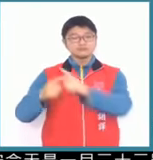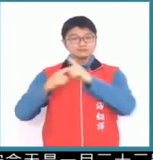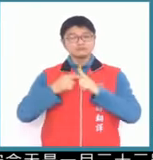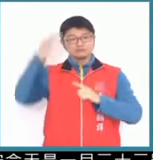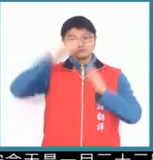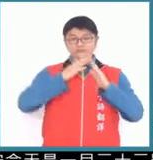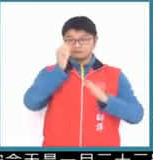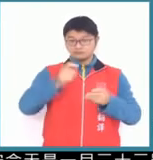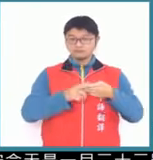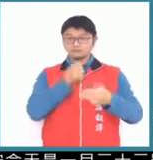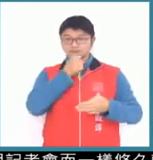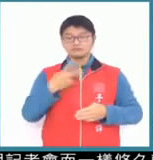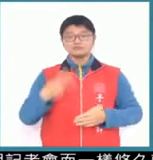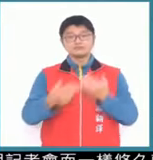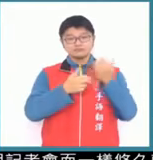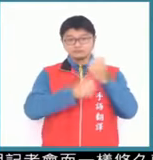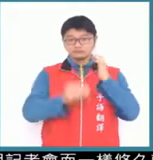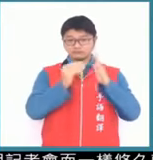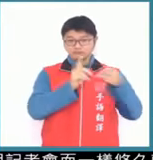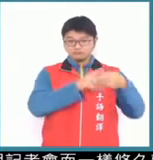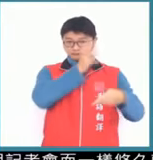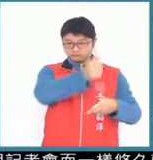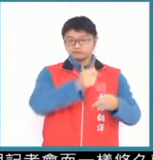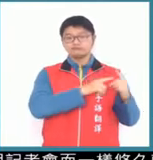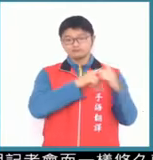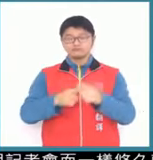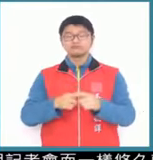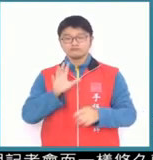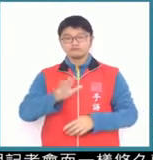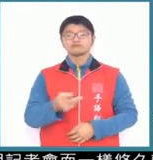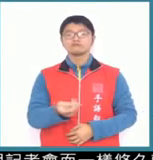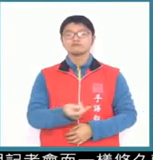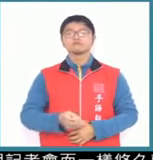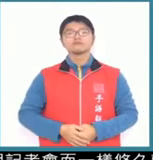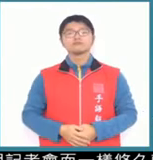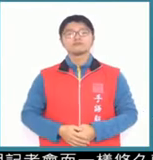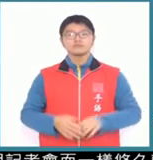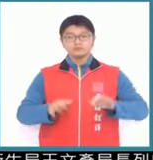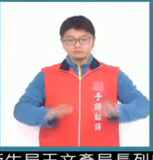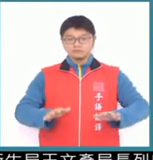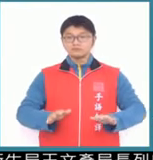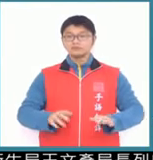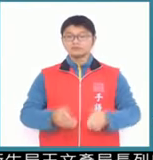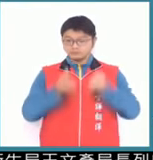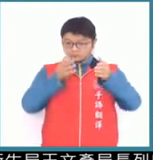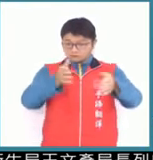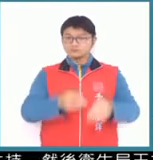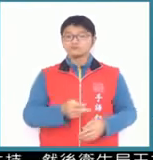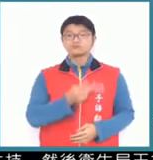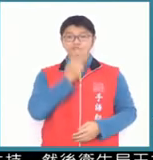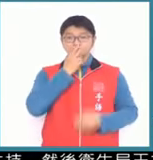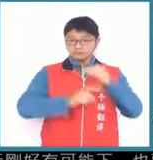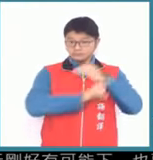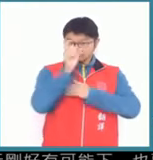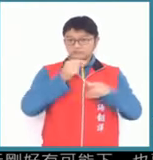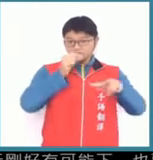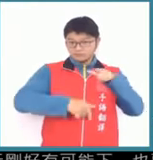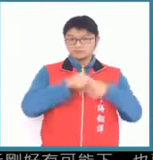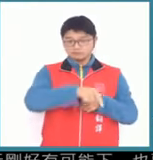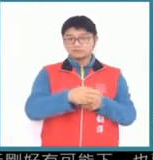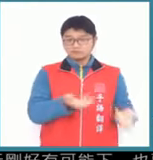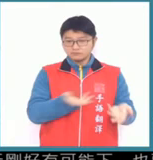长主持，卫生局王文彦局长列席。那今天刚好有亚旭相关的这个